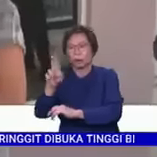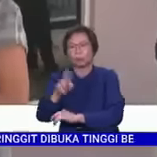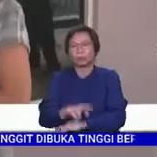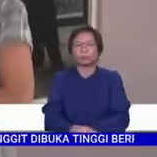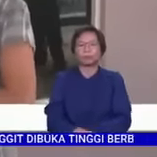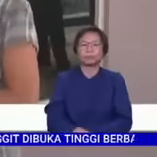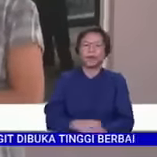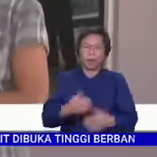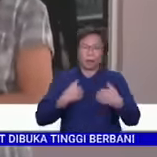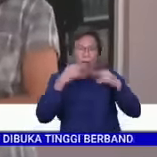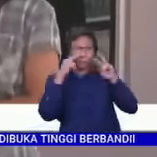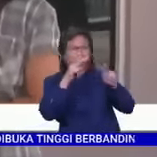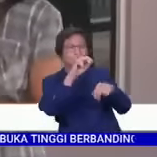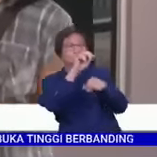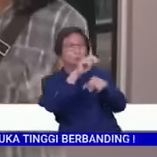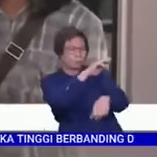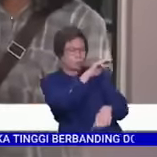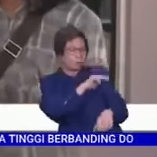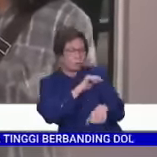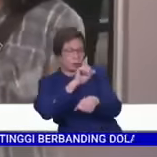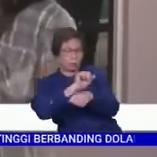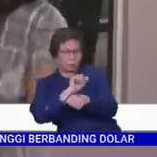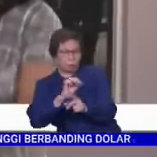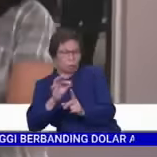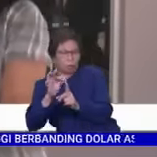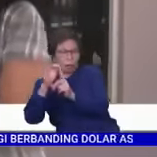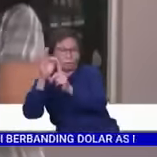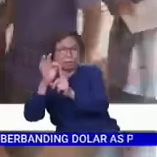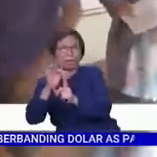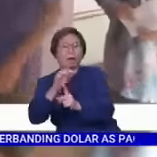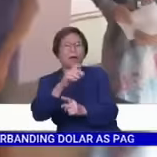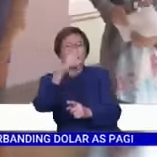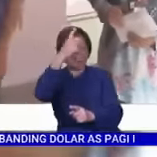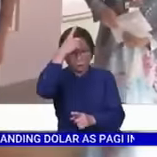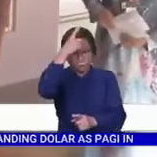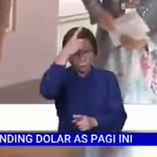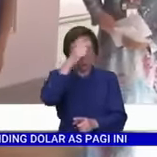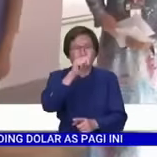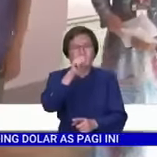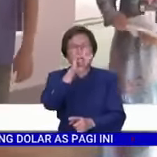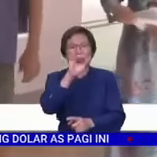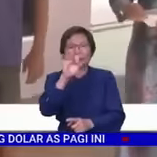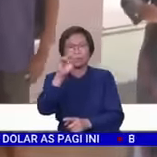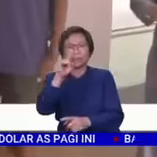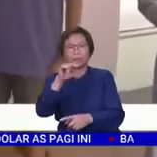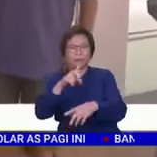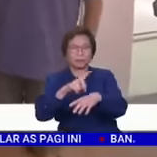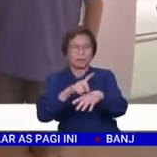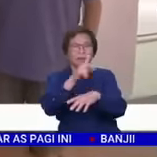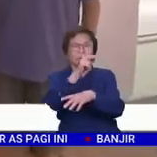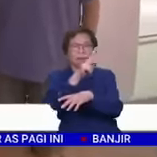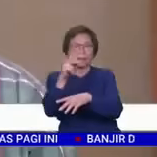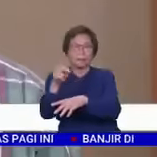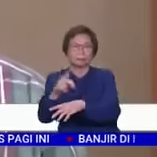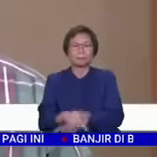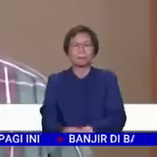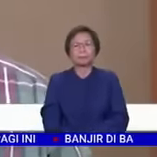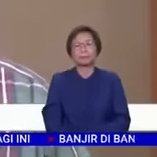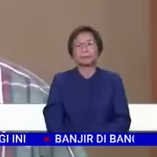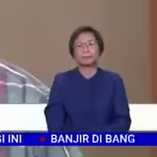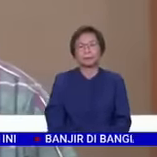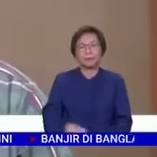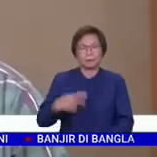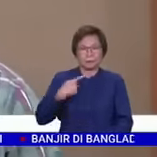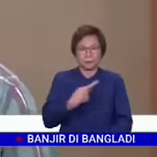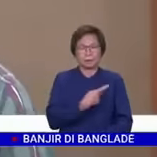ya turut disaksikan menteri tugas-tugas Datuk Muhammad Arifin Mau tarif di Pasar Tanjung Aru Kota Kinabalu kita juga